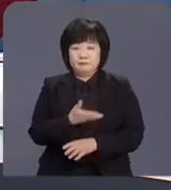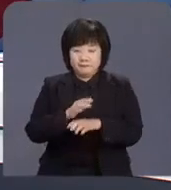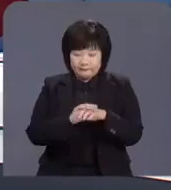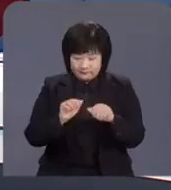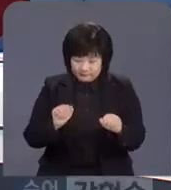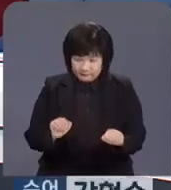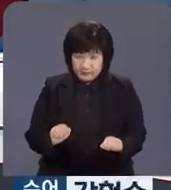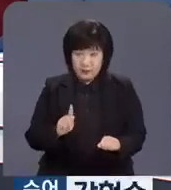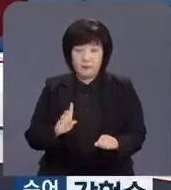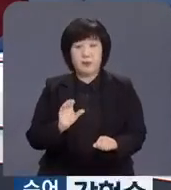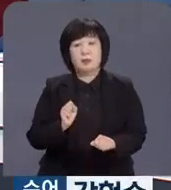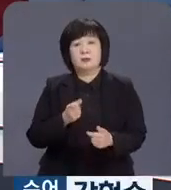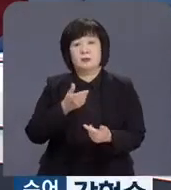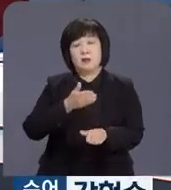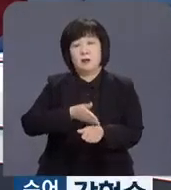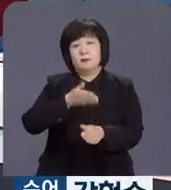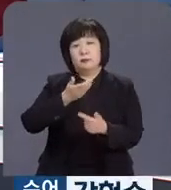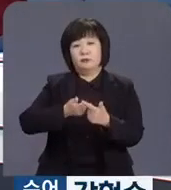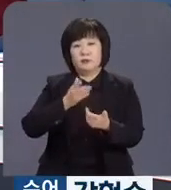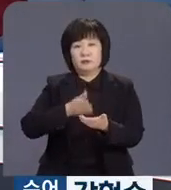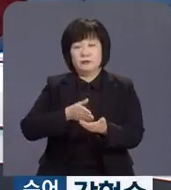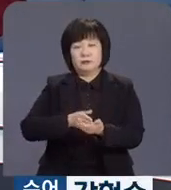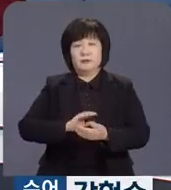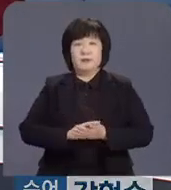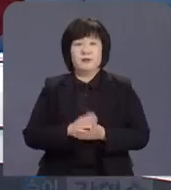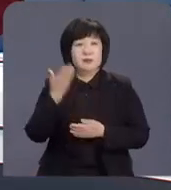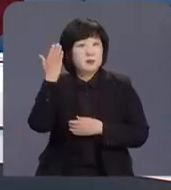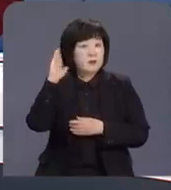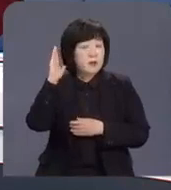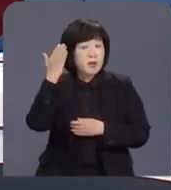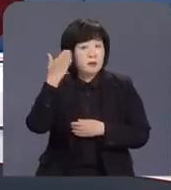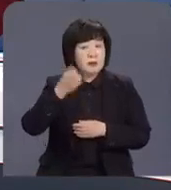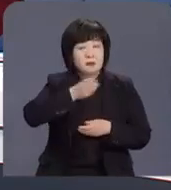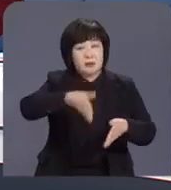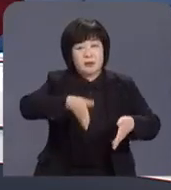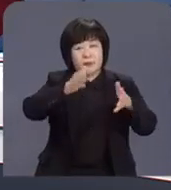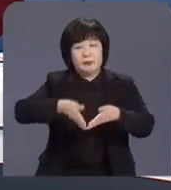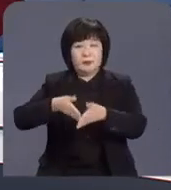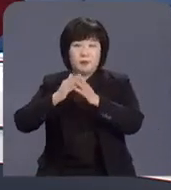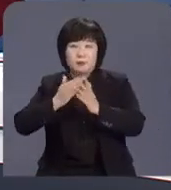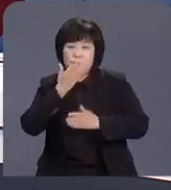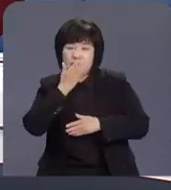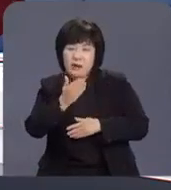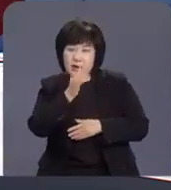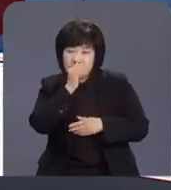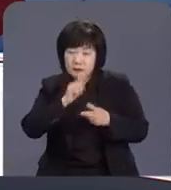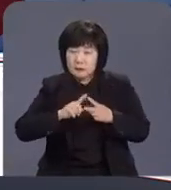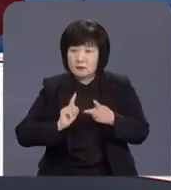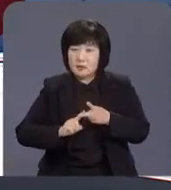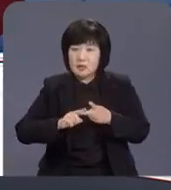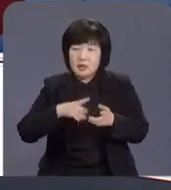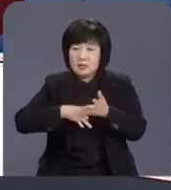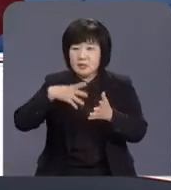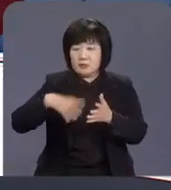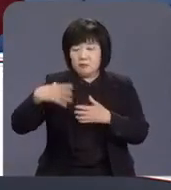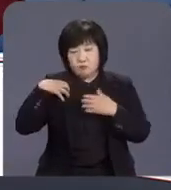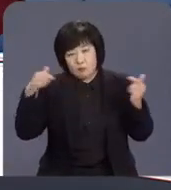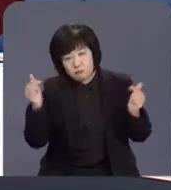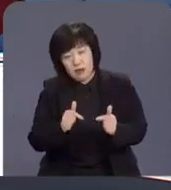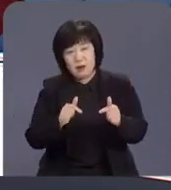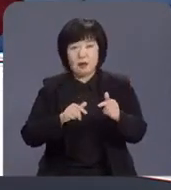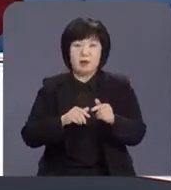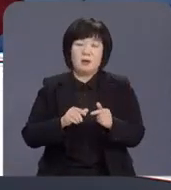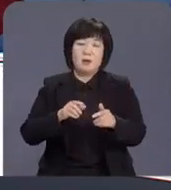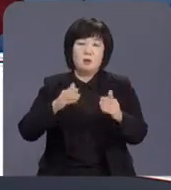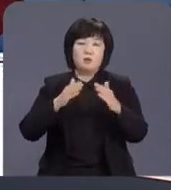여러분 안녕하십니까? KBS 9시 부산 뉴스입니다. 최근 재개발, 재건축 가능성이 있다고 하거나 세금 부담을 피해서 부동산